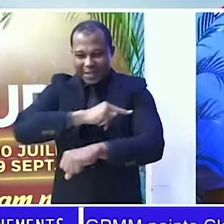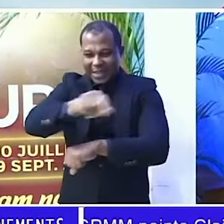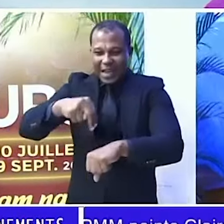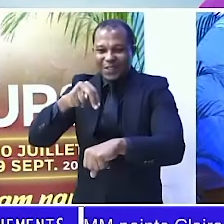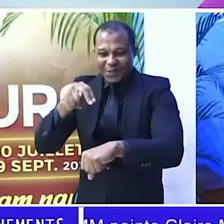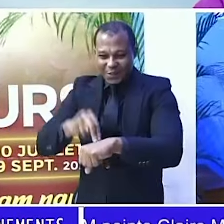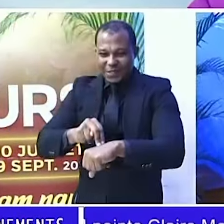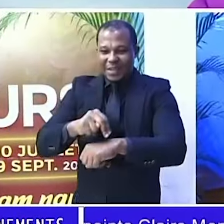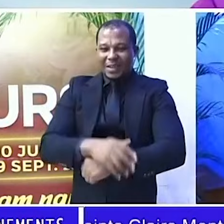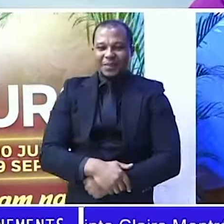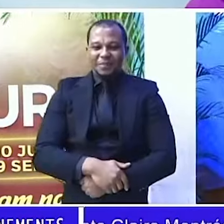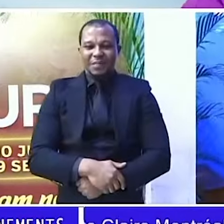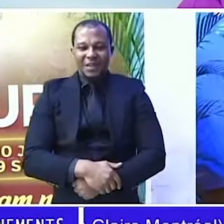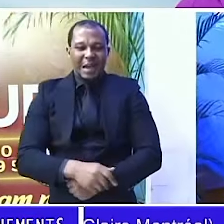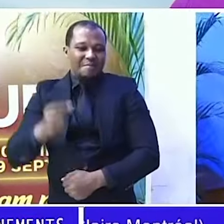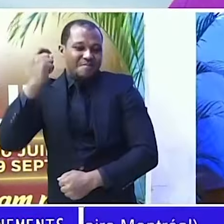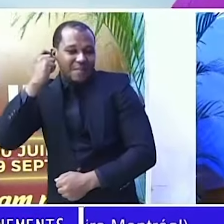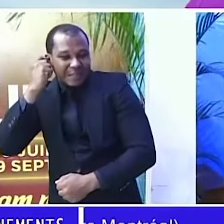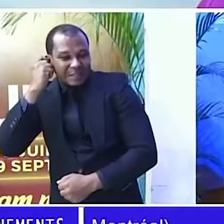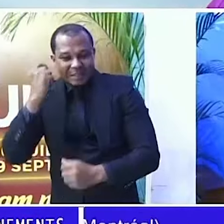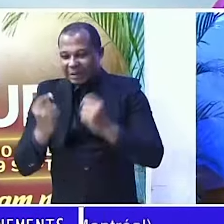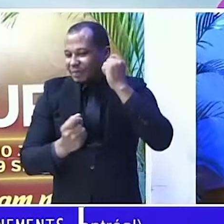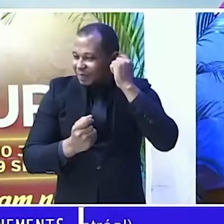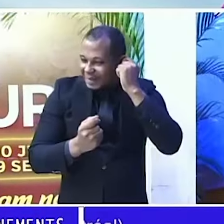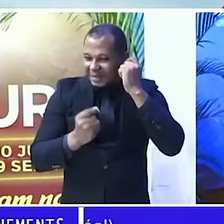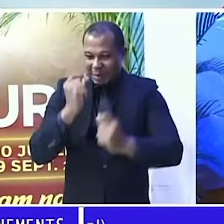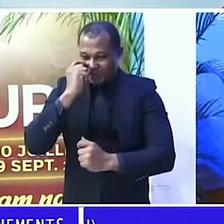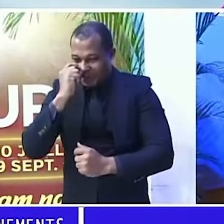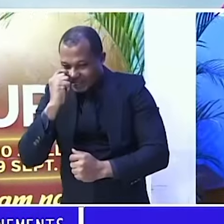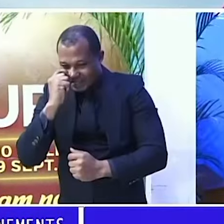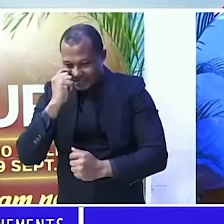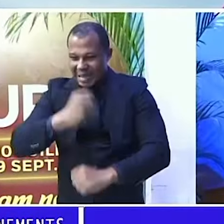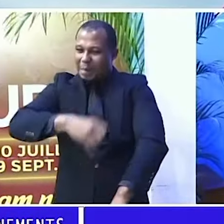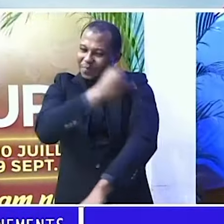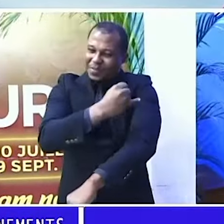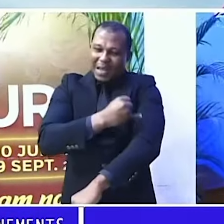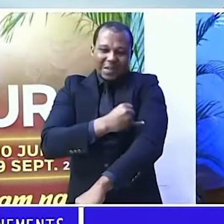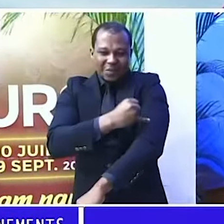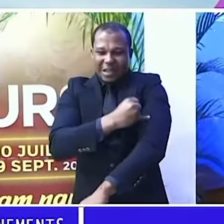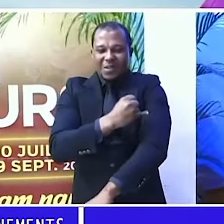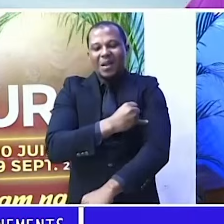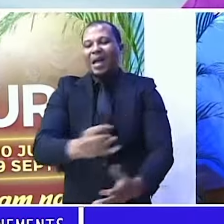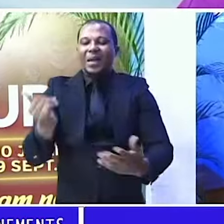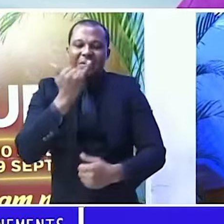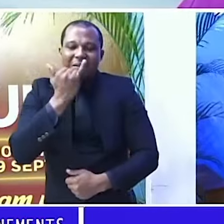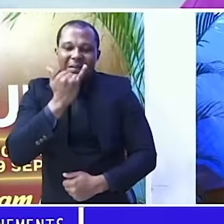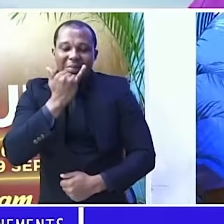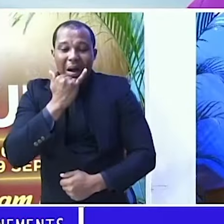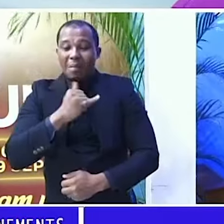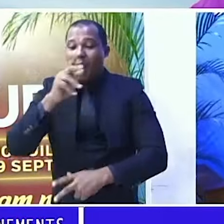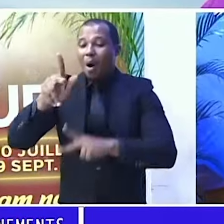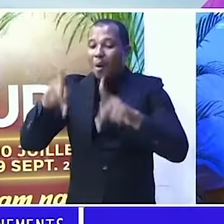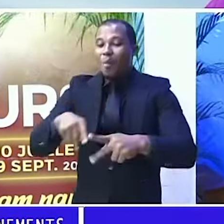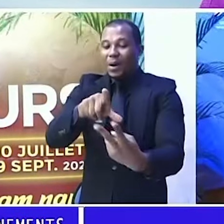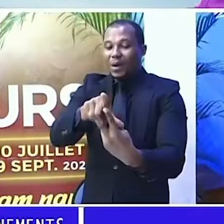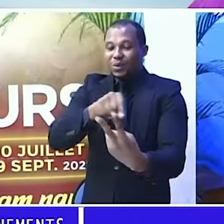droite, percé non à gauche, gen moun ki mette même 5 points nan oreille yo, et puis moun nan choisi, la